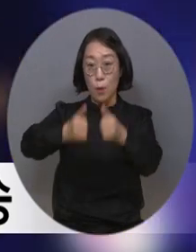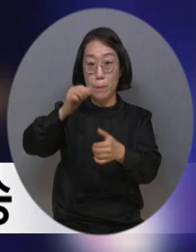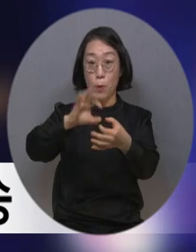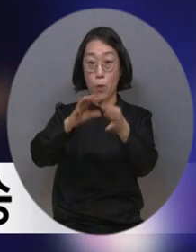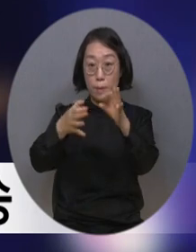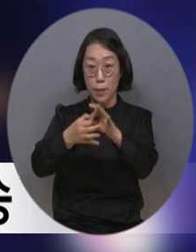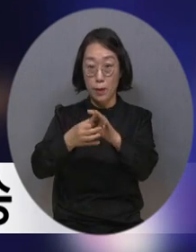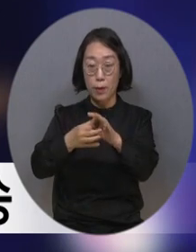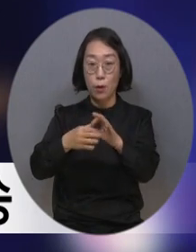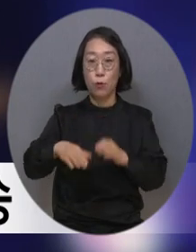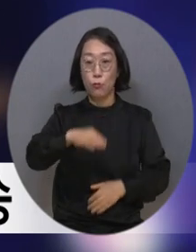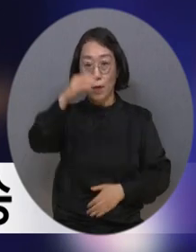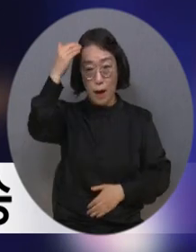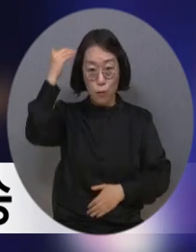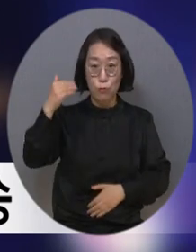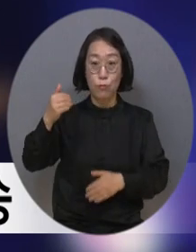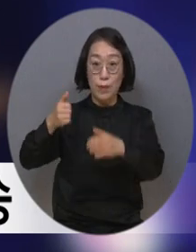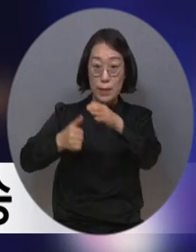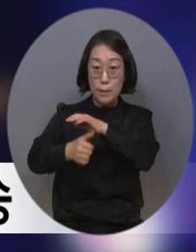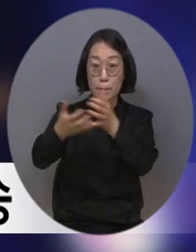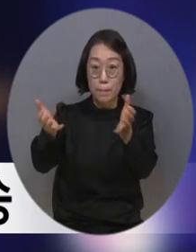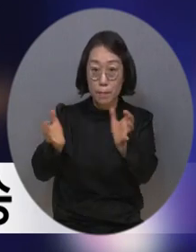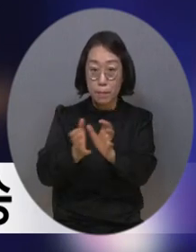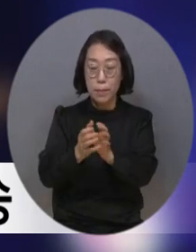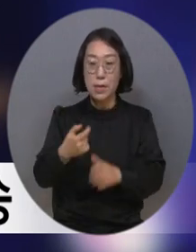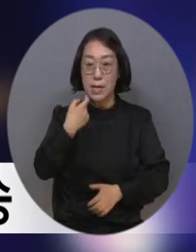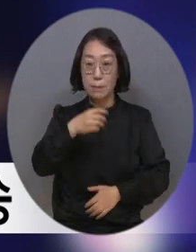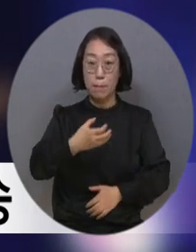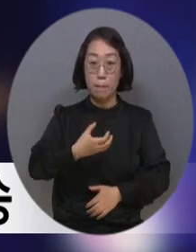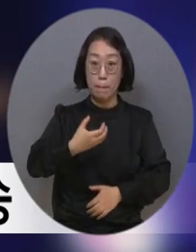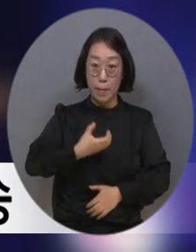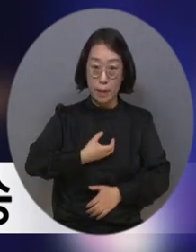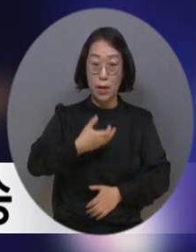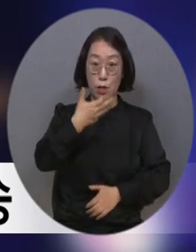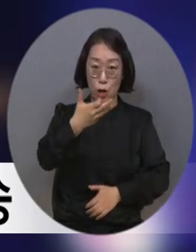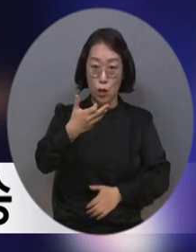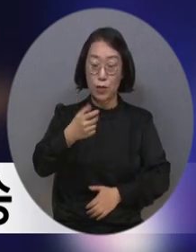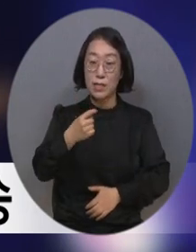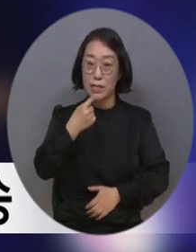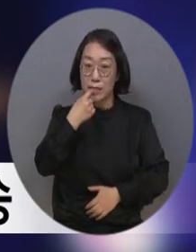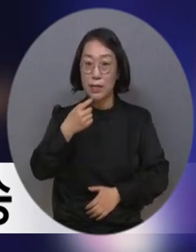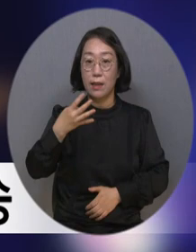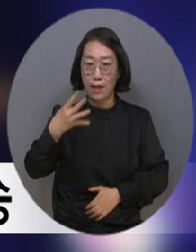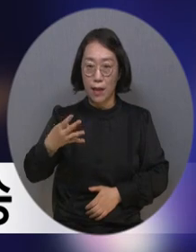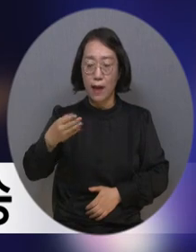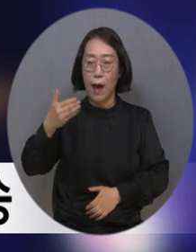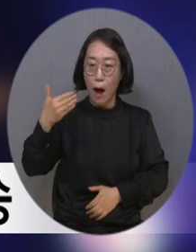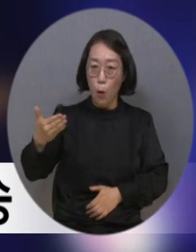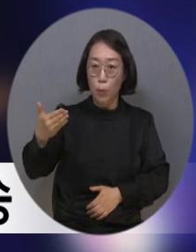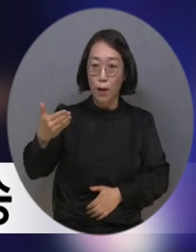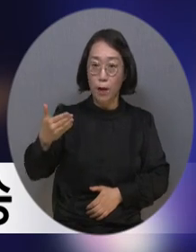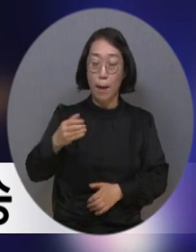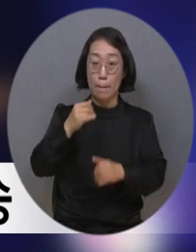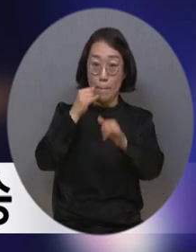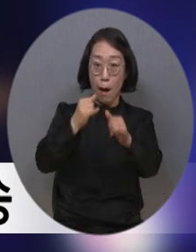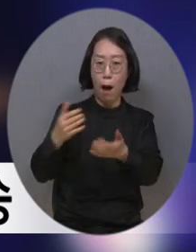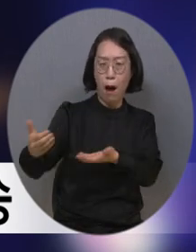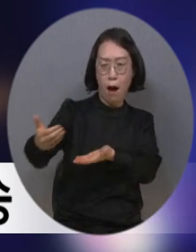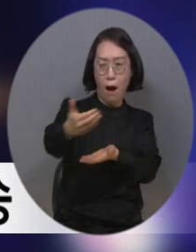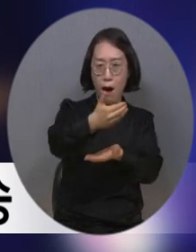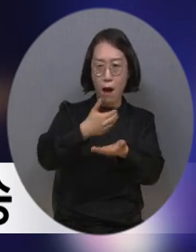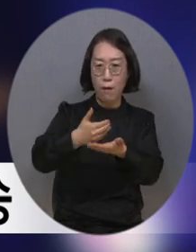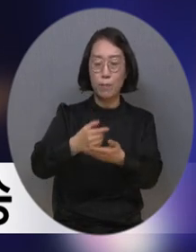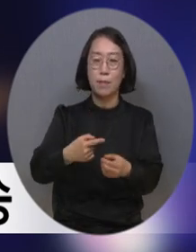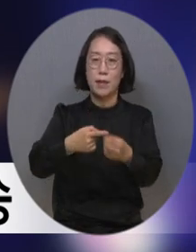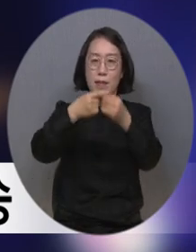대한민국 국가대표 선수단은 금메달 18개 은메달 4개 동메달 9개를 획득하며 종합 우승을